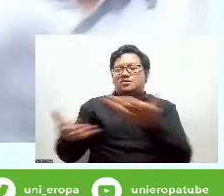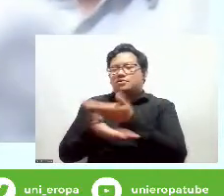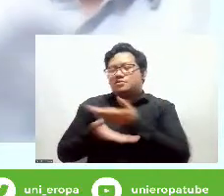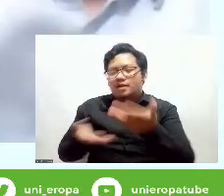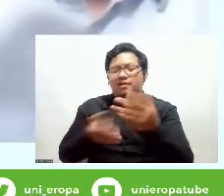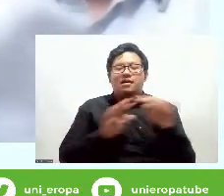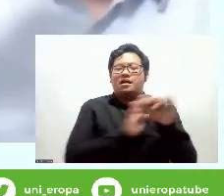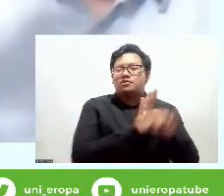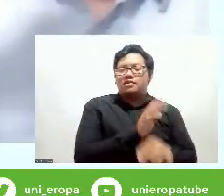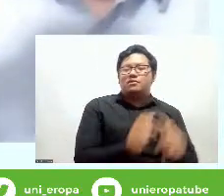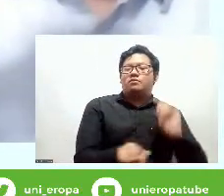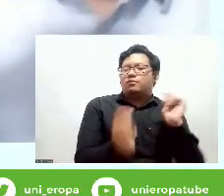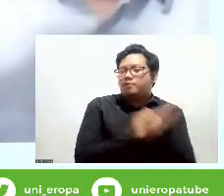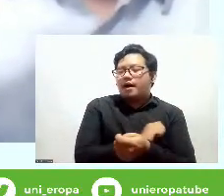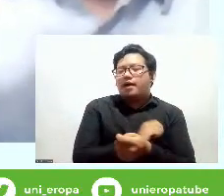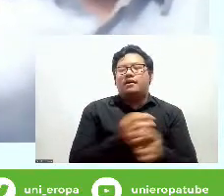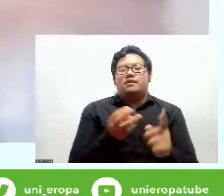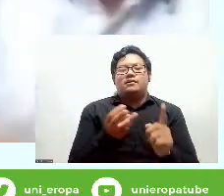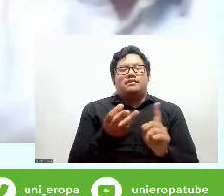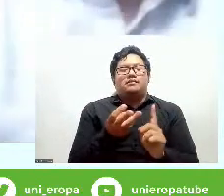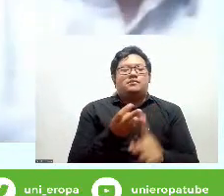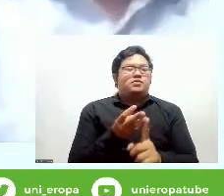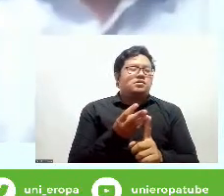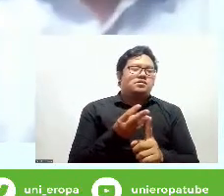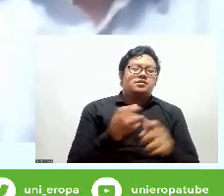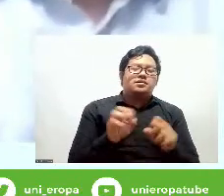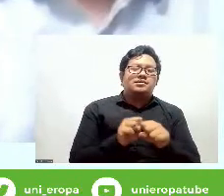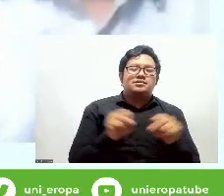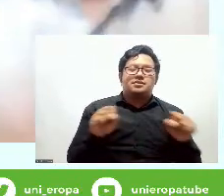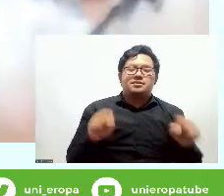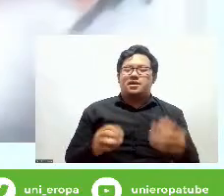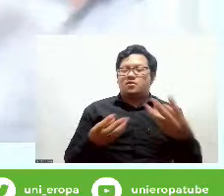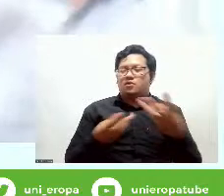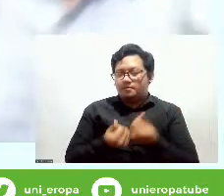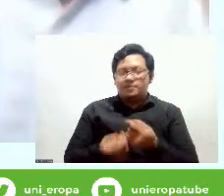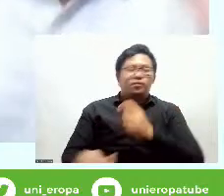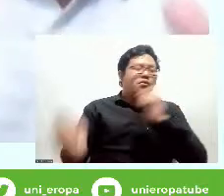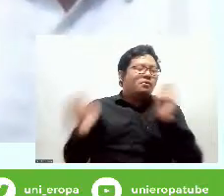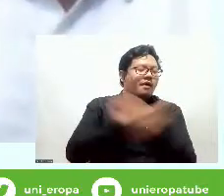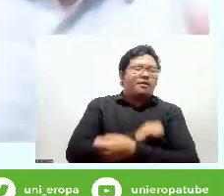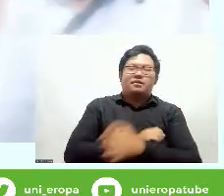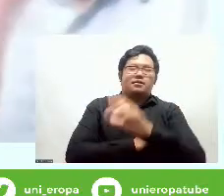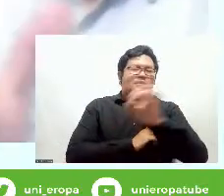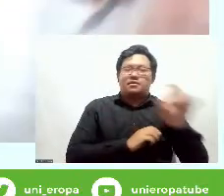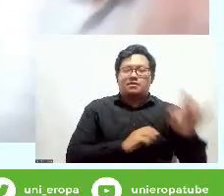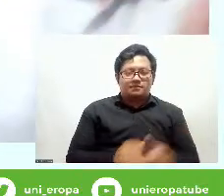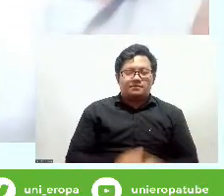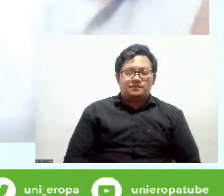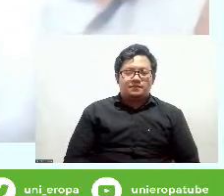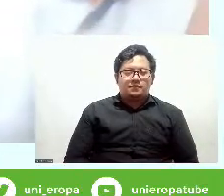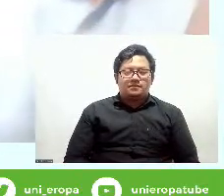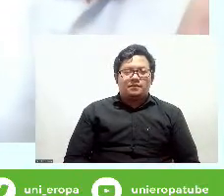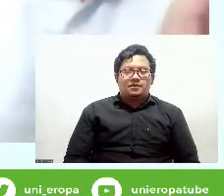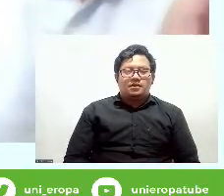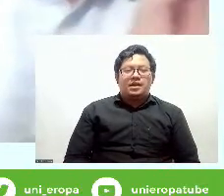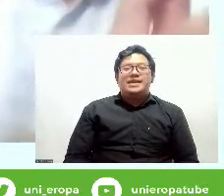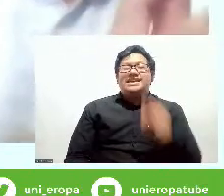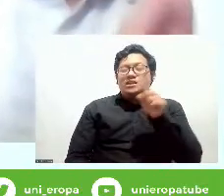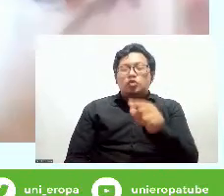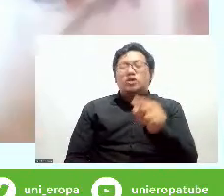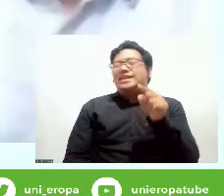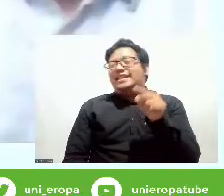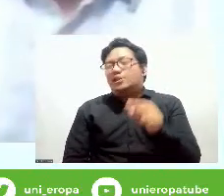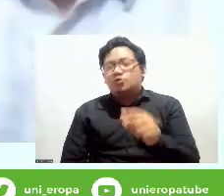Pemuda sistem ekonomi kita rubah juga ya itu pun juga nah itu pun juga